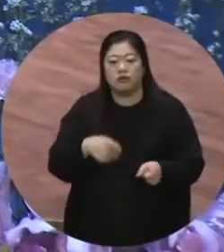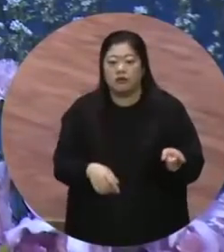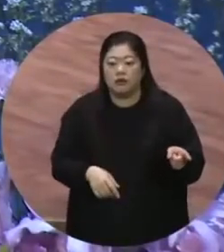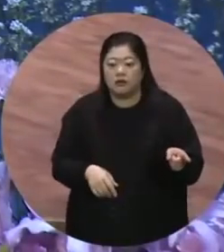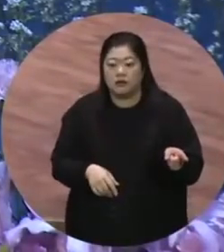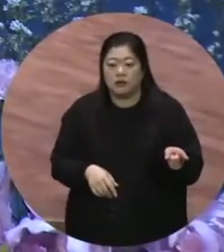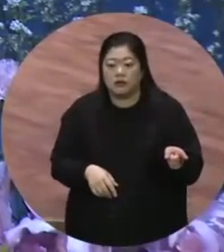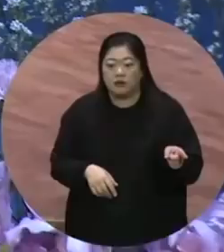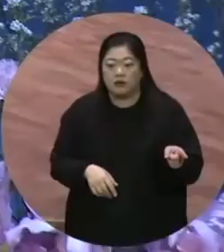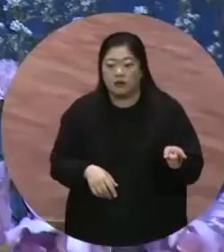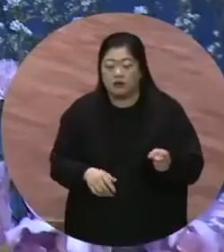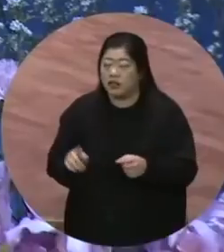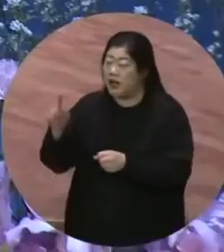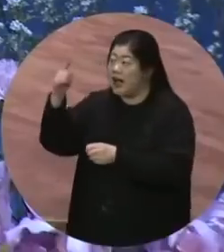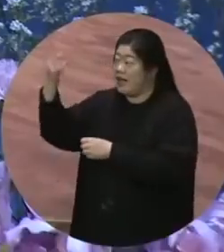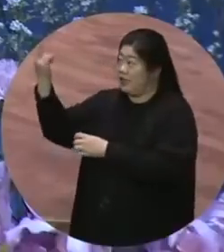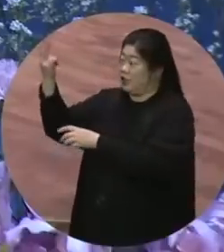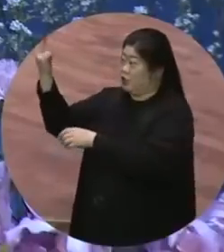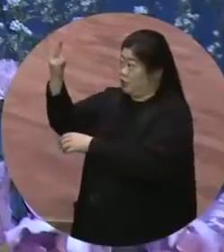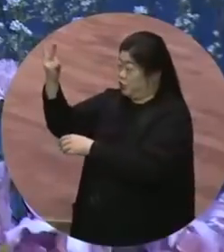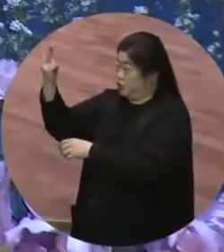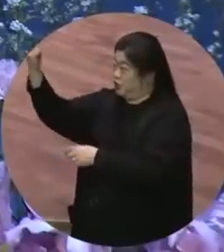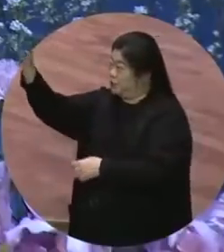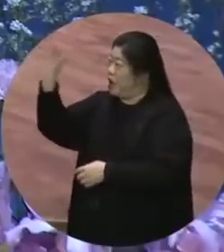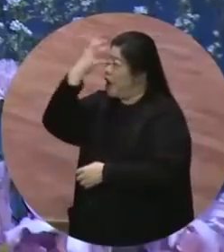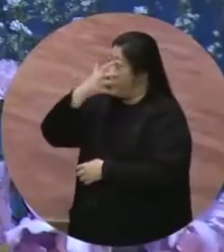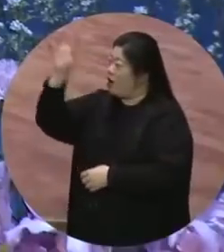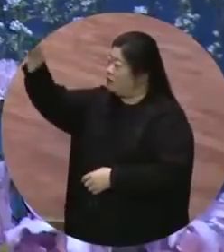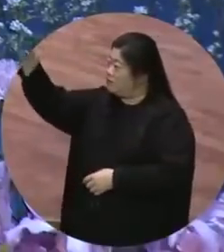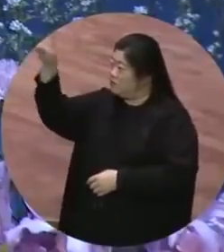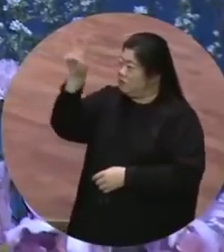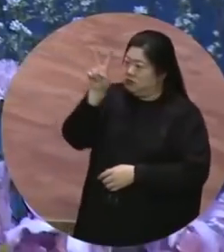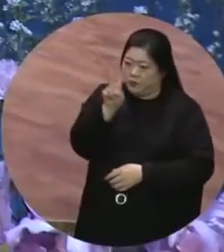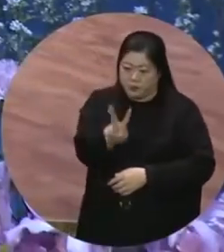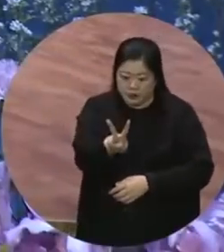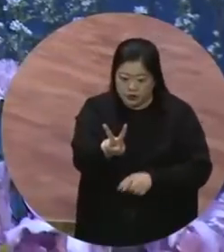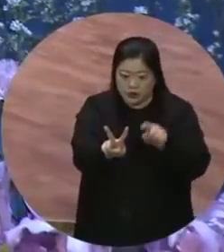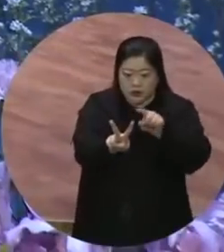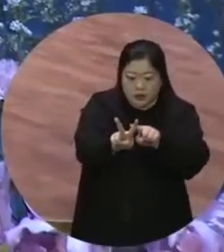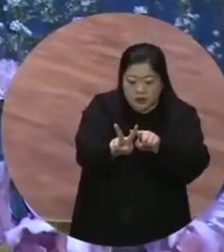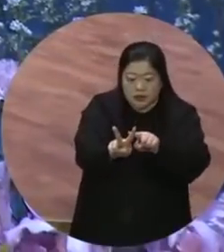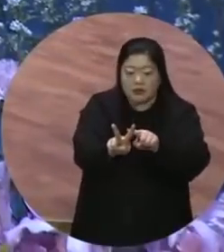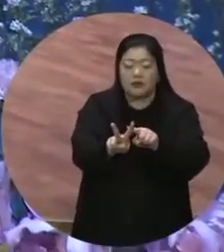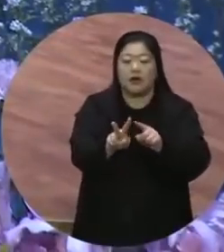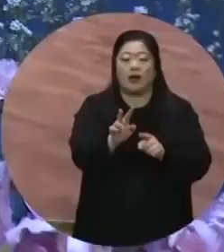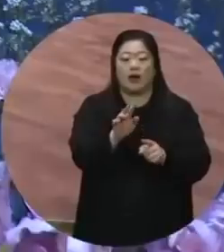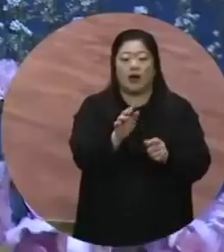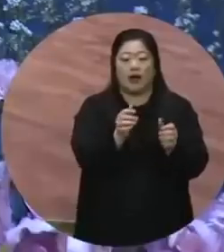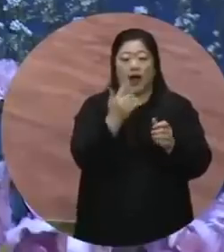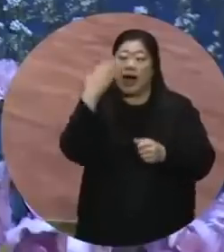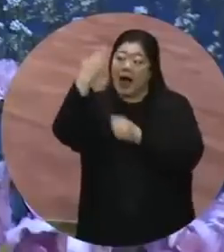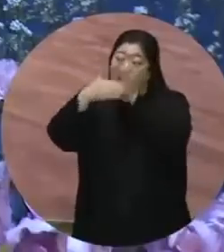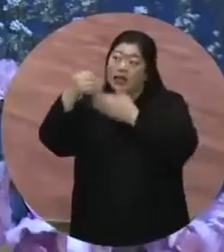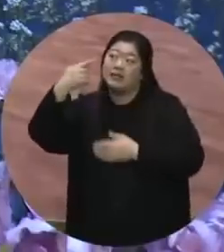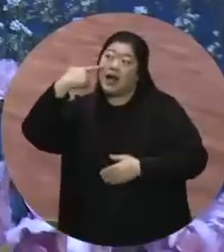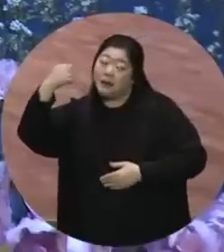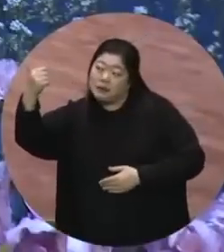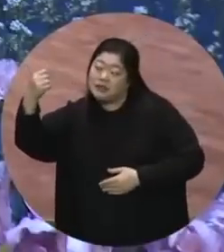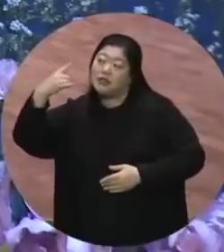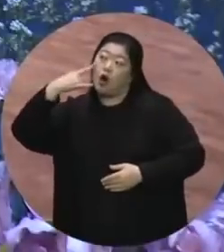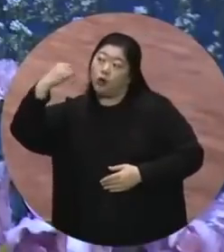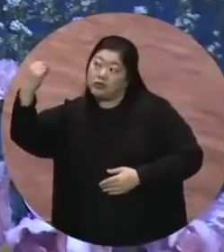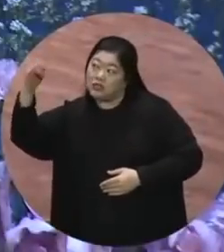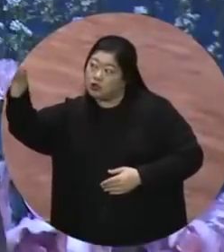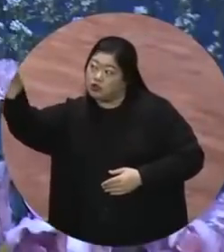사람을 만들자. 그래서 아담과 하와를 만드는데 우리가 우리 모양대로 할 때 하나님 아버지 하나님